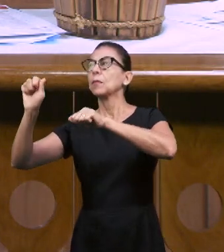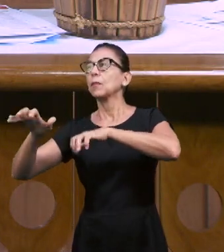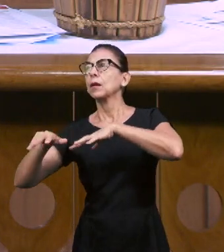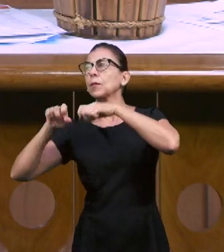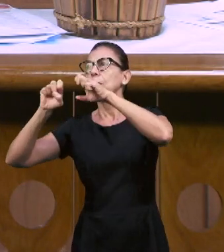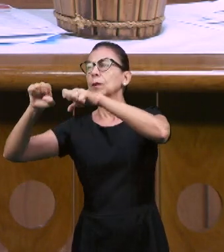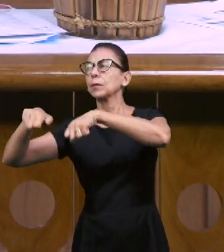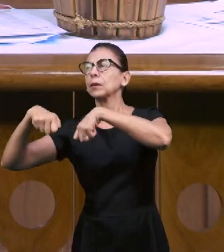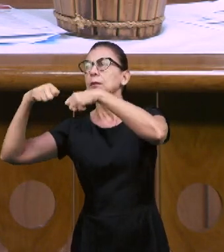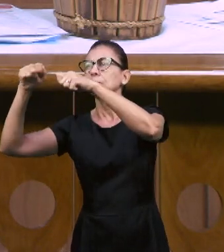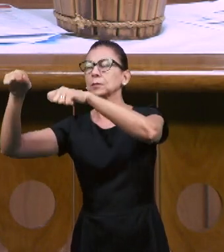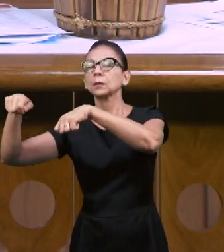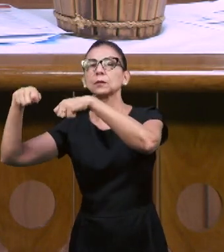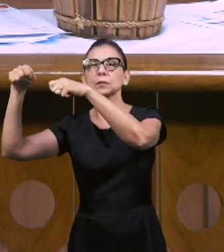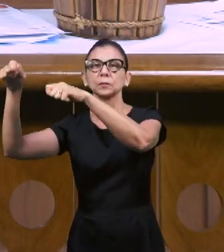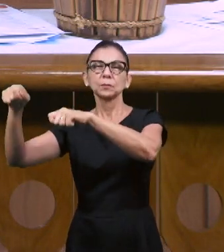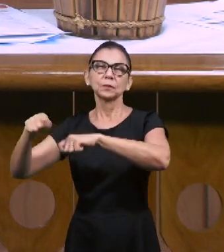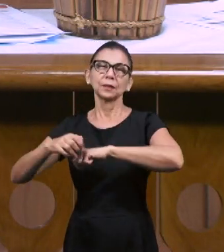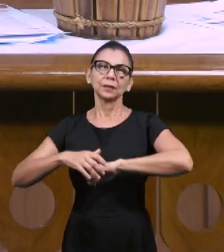petite vache,